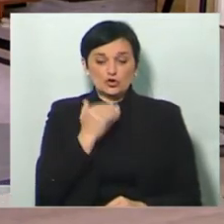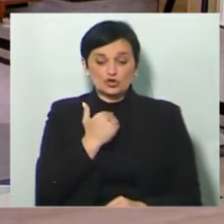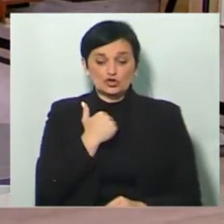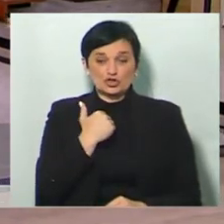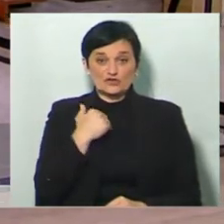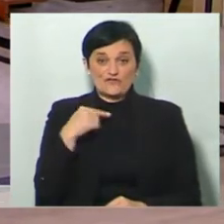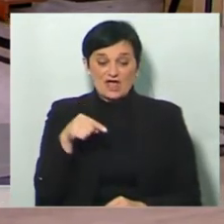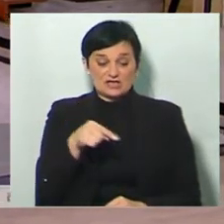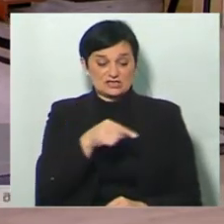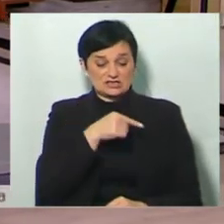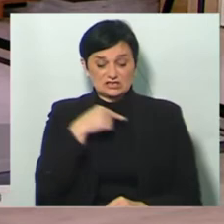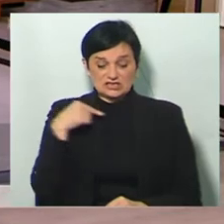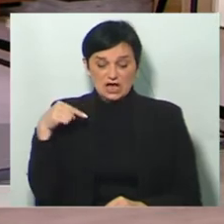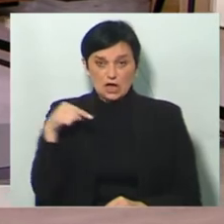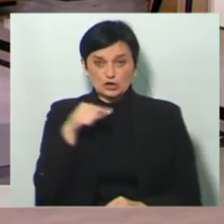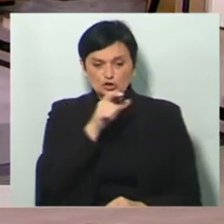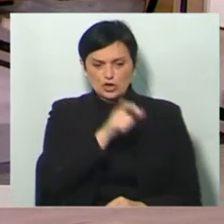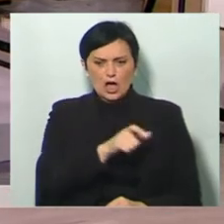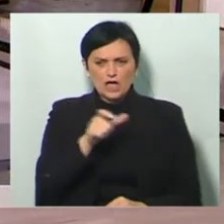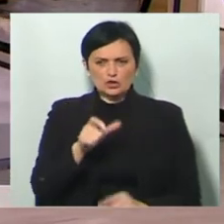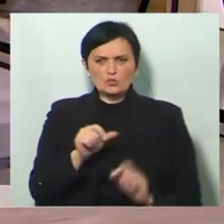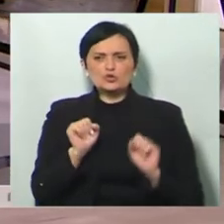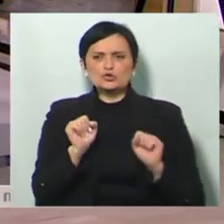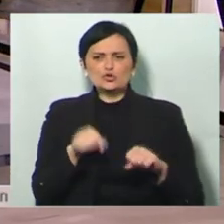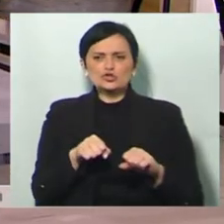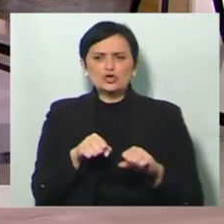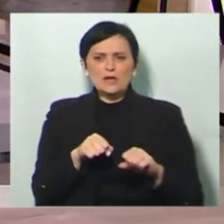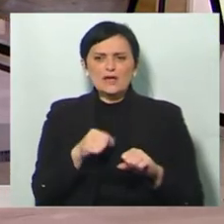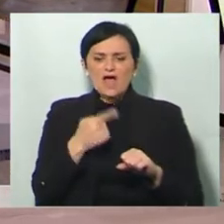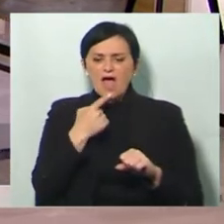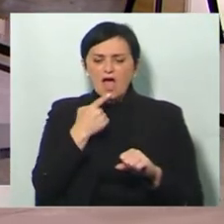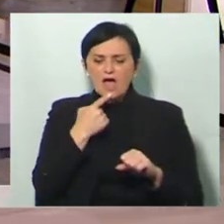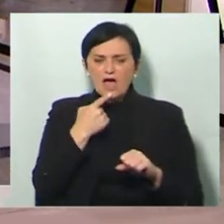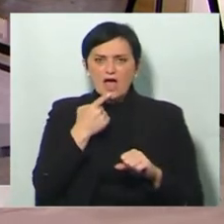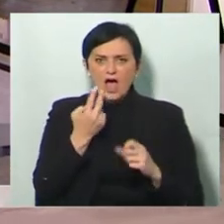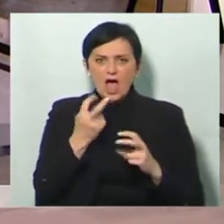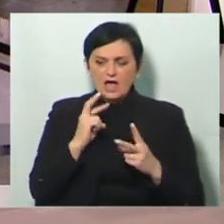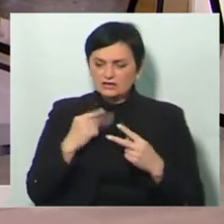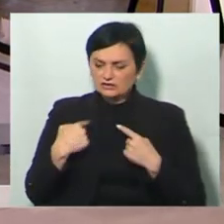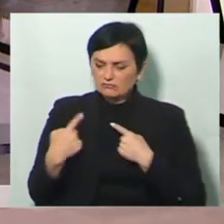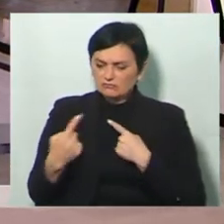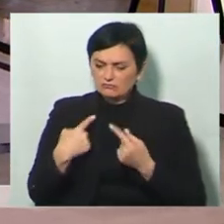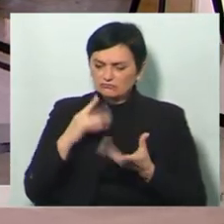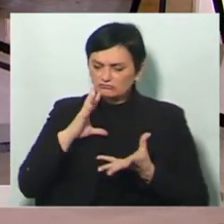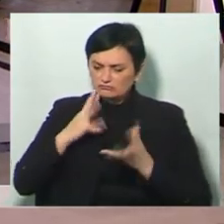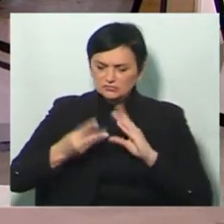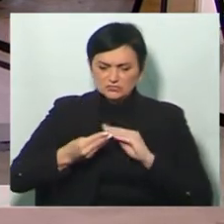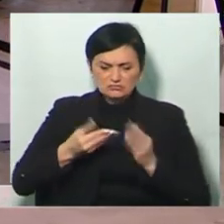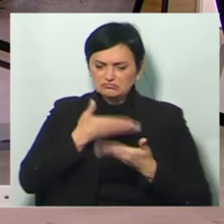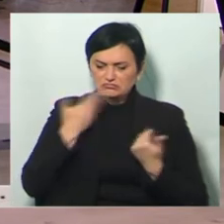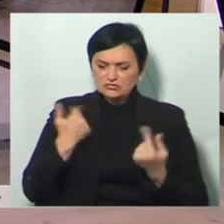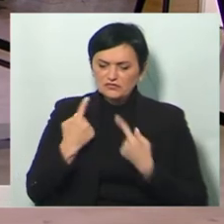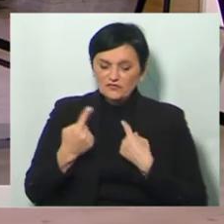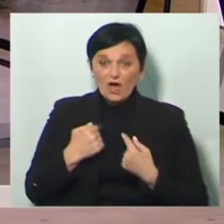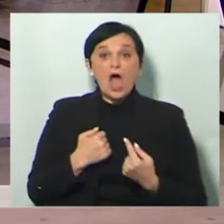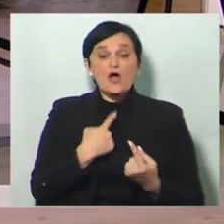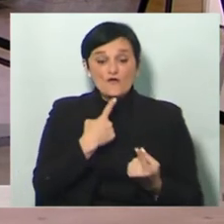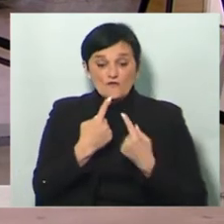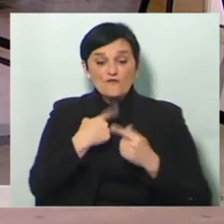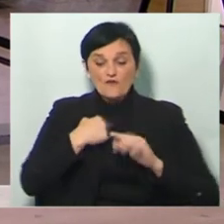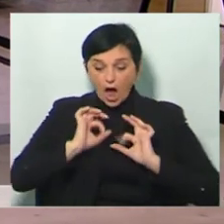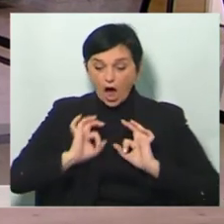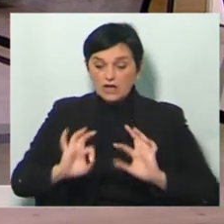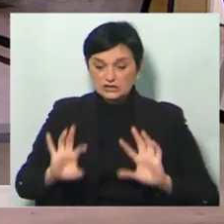ჩვენს გარშემო ადამიანებს შეიძლება საერთო ენაზე ვერ ვესაუბრებით ან ვესაუბრებით და მათ